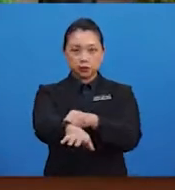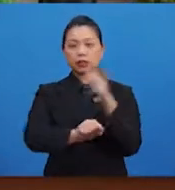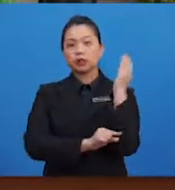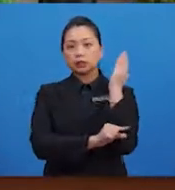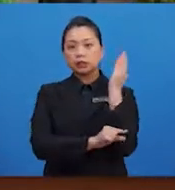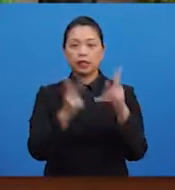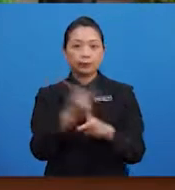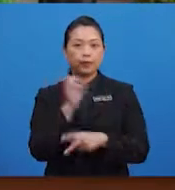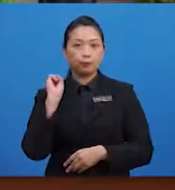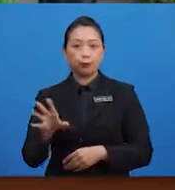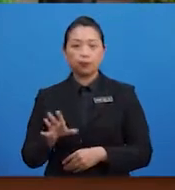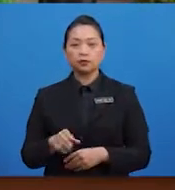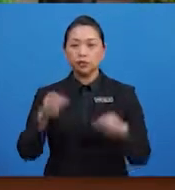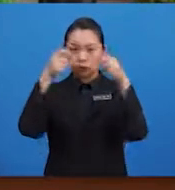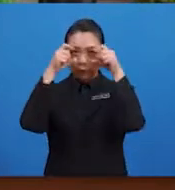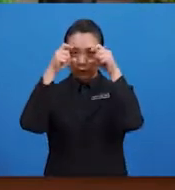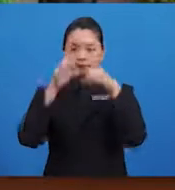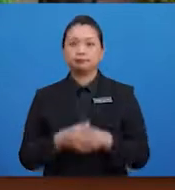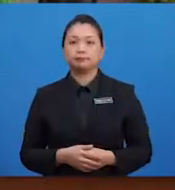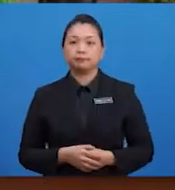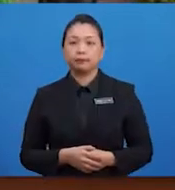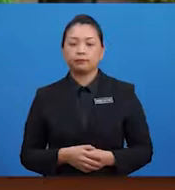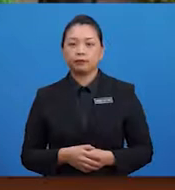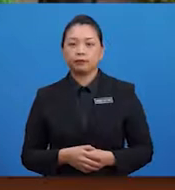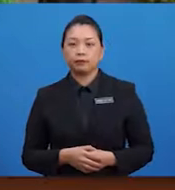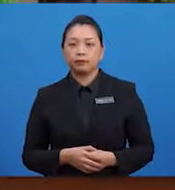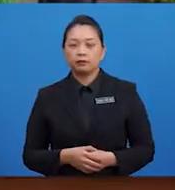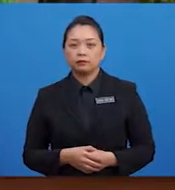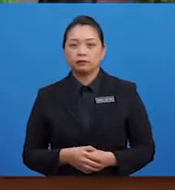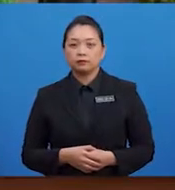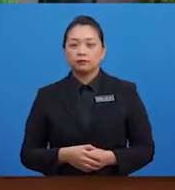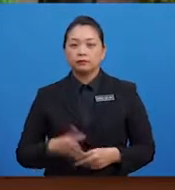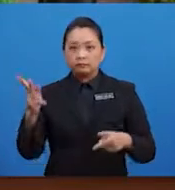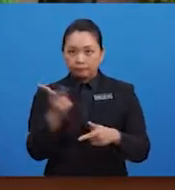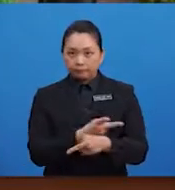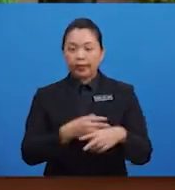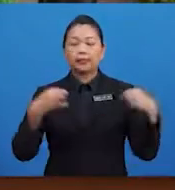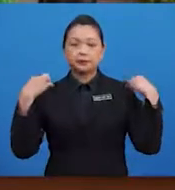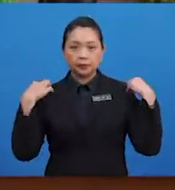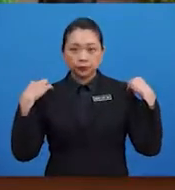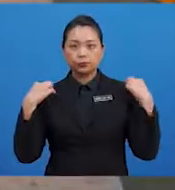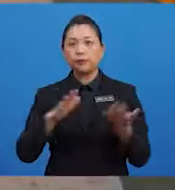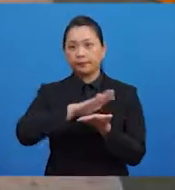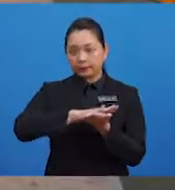buang, goggle, coverall ataupun pakaian ladang yang bersih.